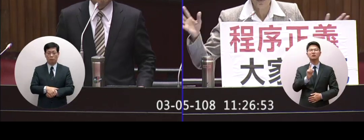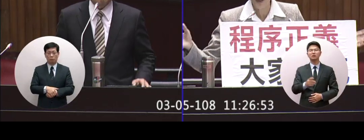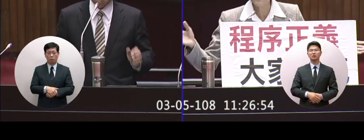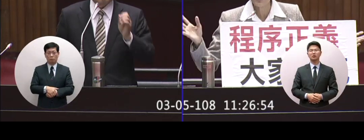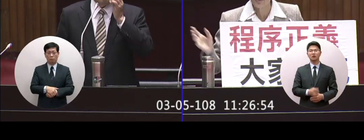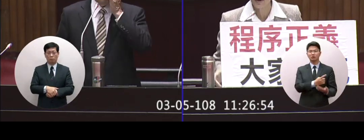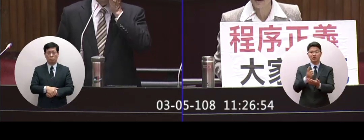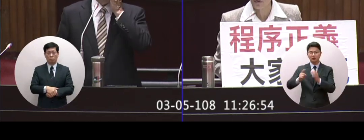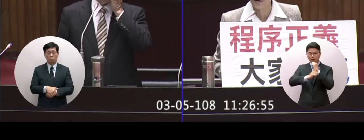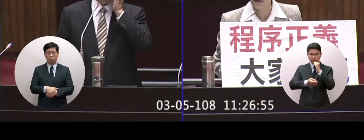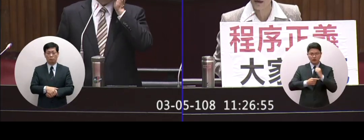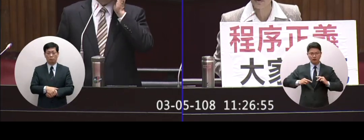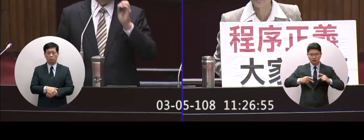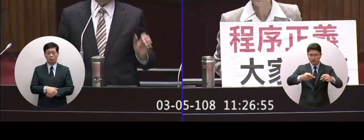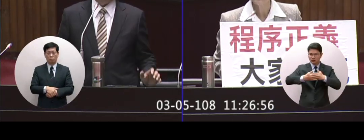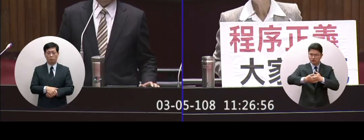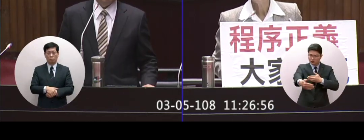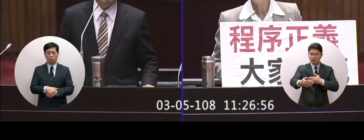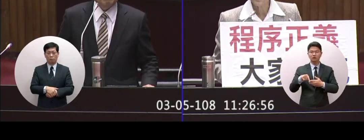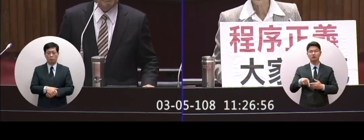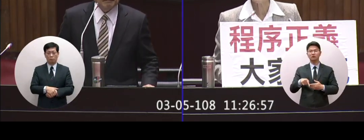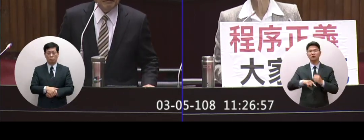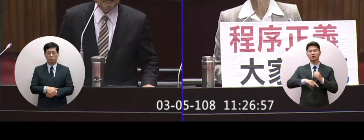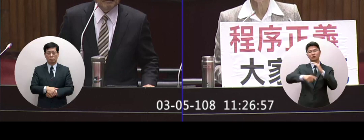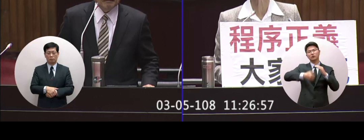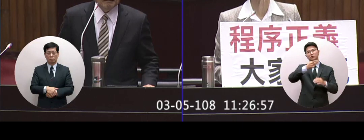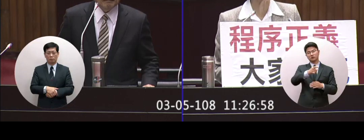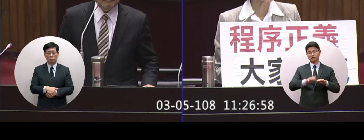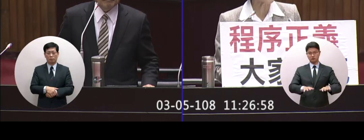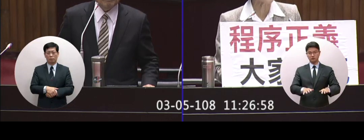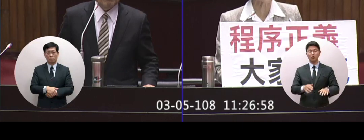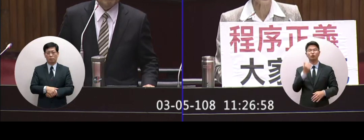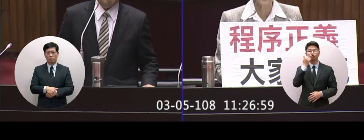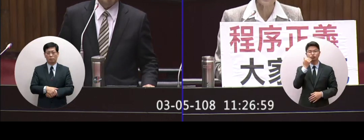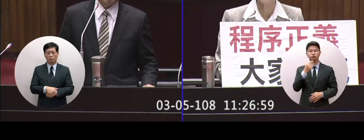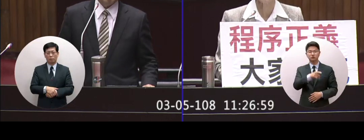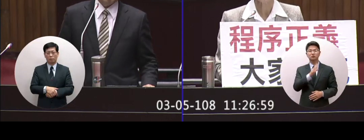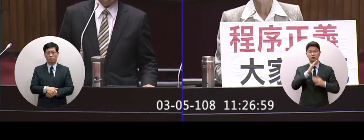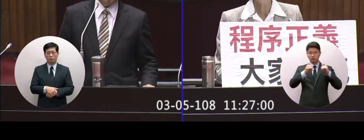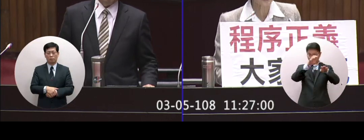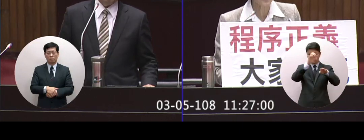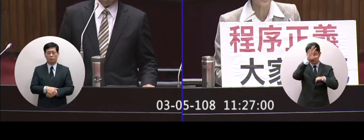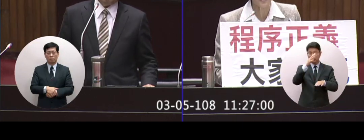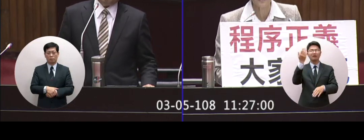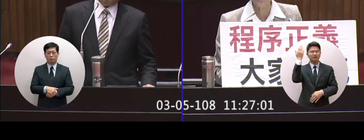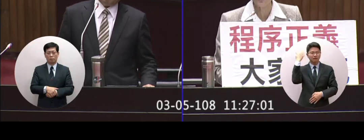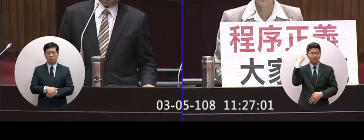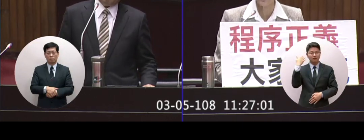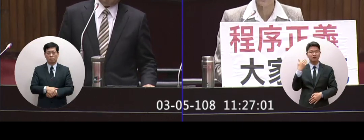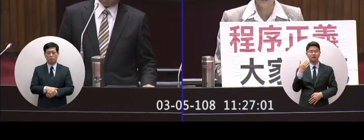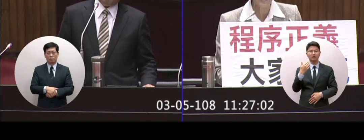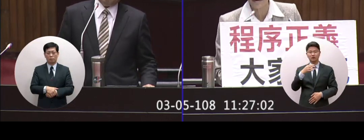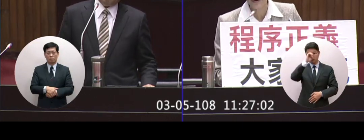每一个法案在修改的过程当中，院长，你今天如果要用民进党过去的党